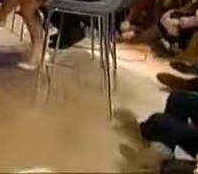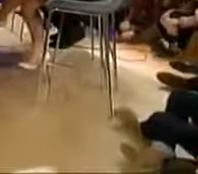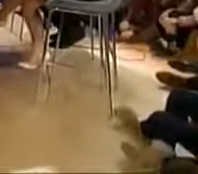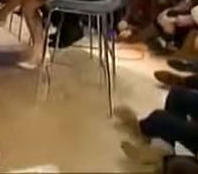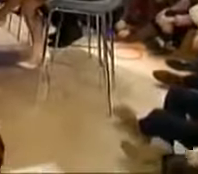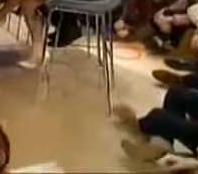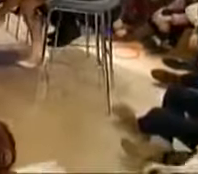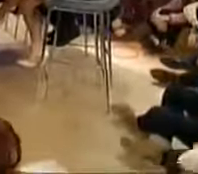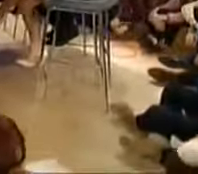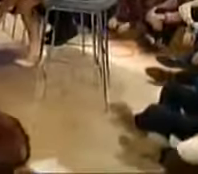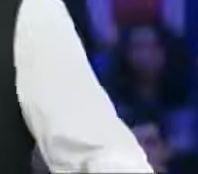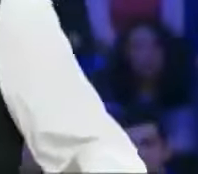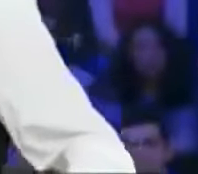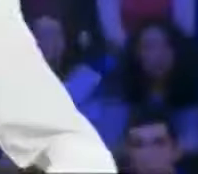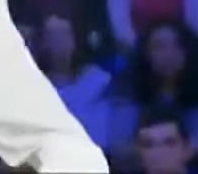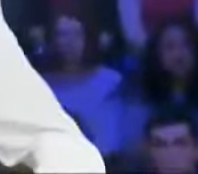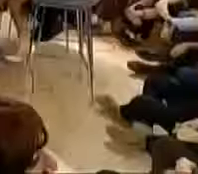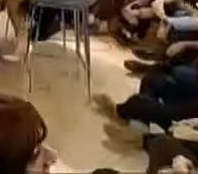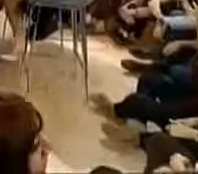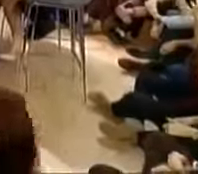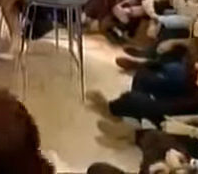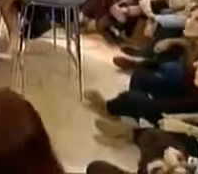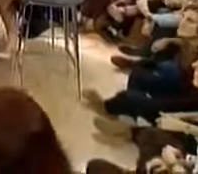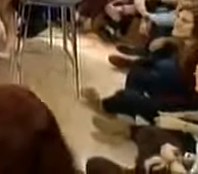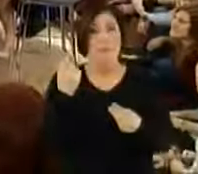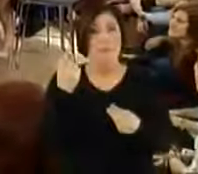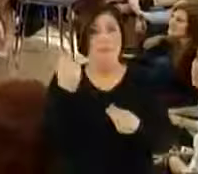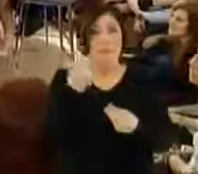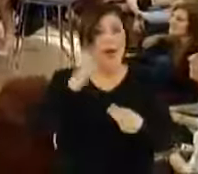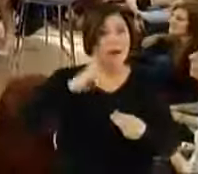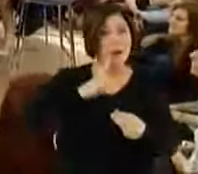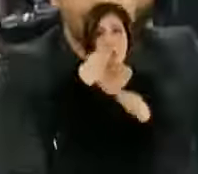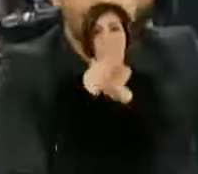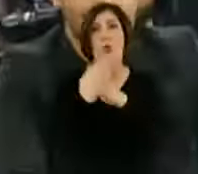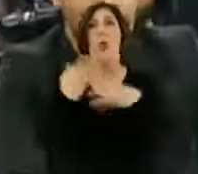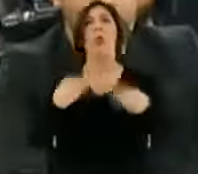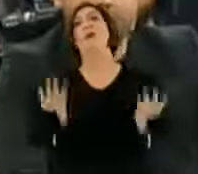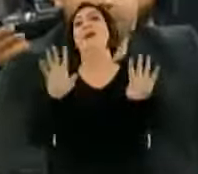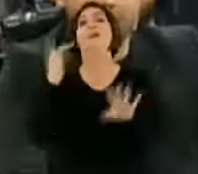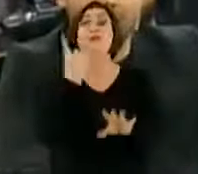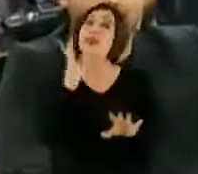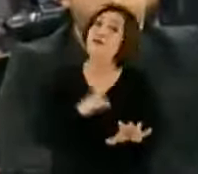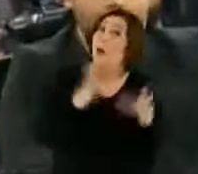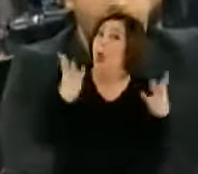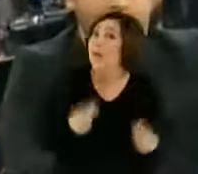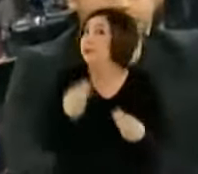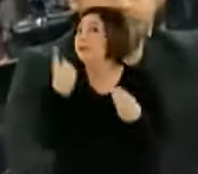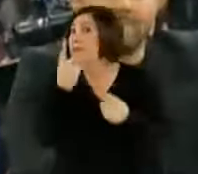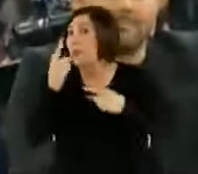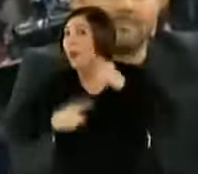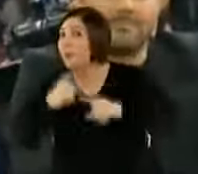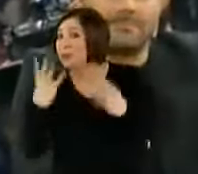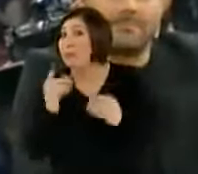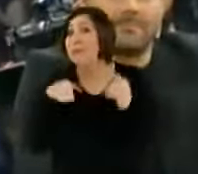kontrol ediyorlar. Size sürpriz yapacaktım da. Acaba üzerinde hani bir şey olur, bir ahlaka mugayir bir şey olur, yok, politik öyle bir şey olur. Kesinlikle